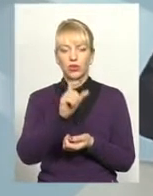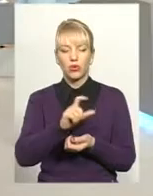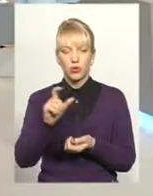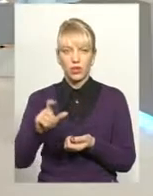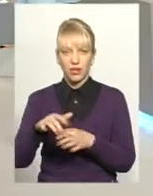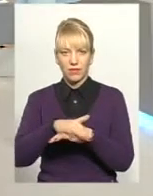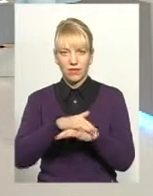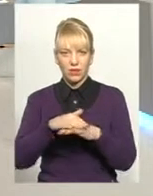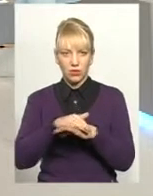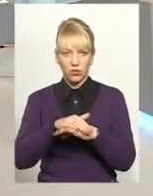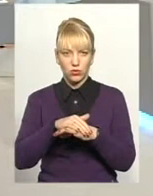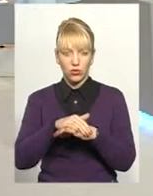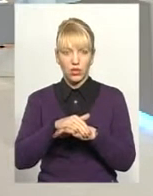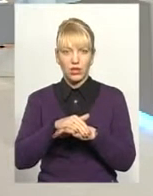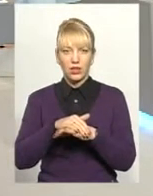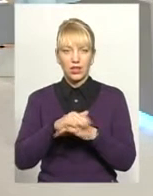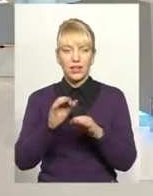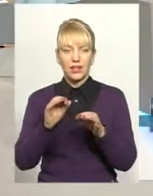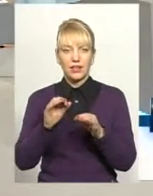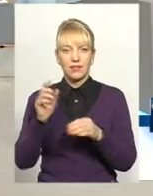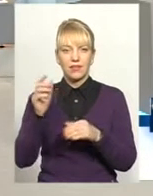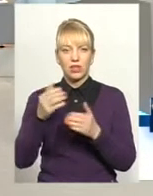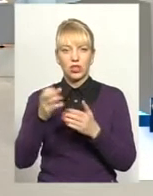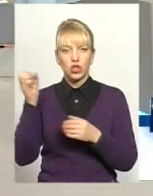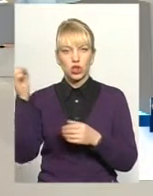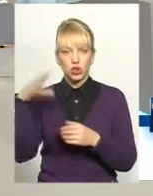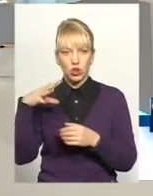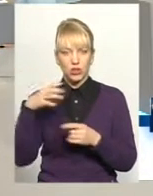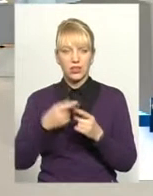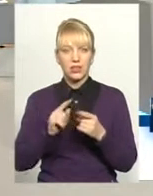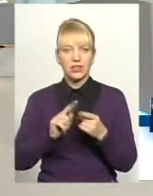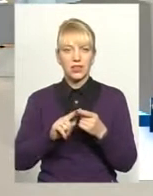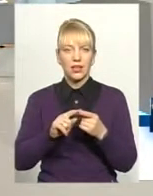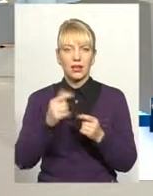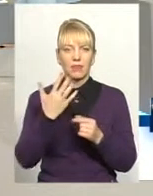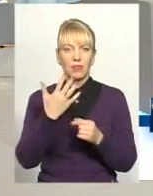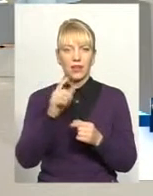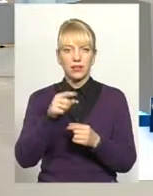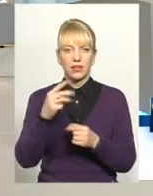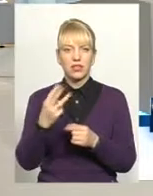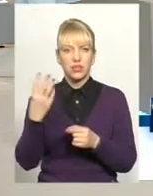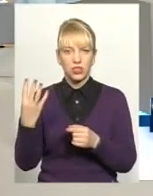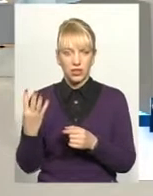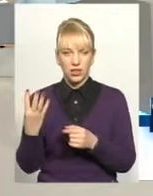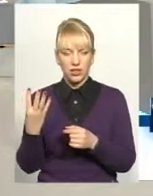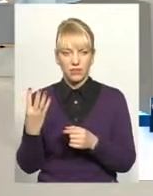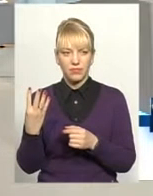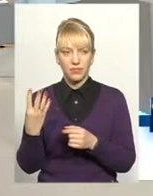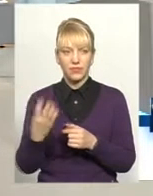значить, вона, її ціна 5 гривень 34 копійки.